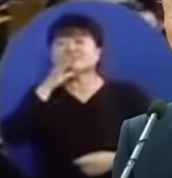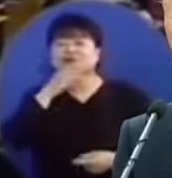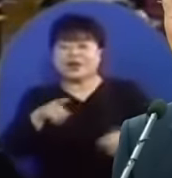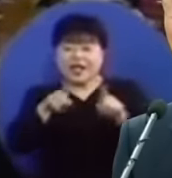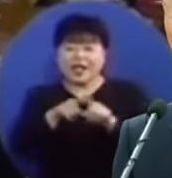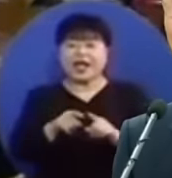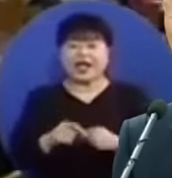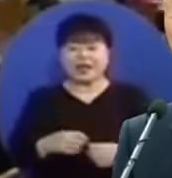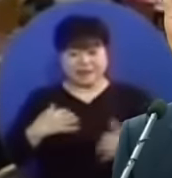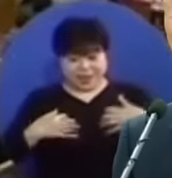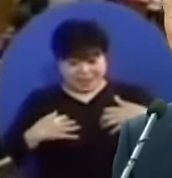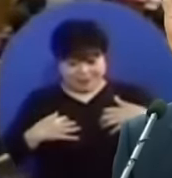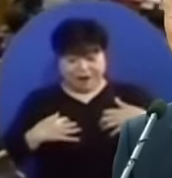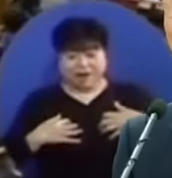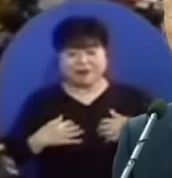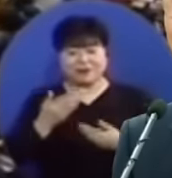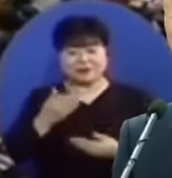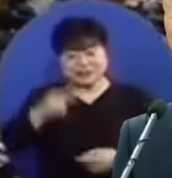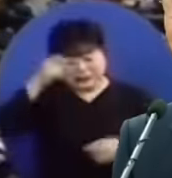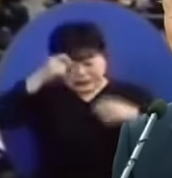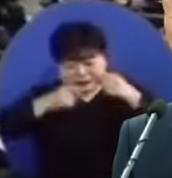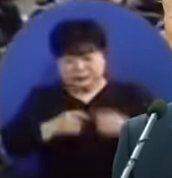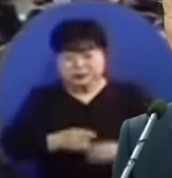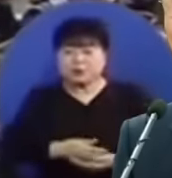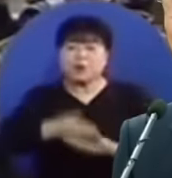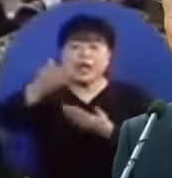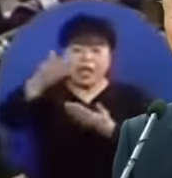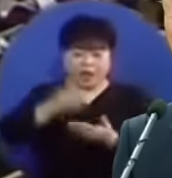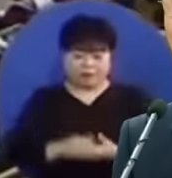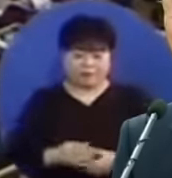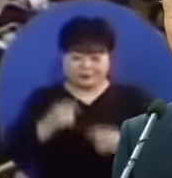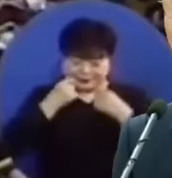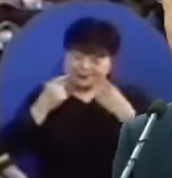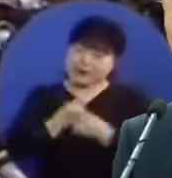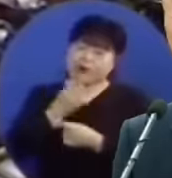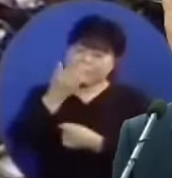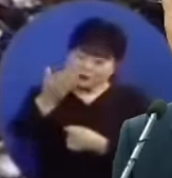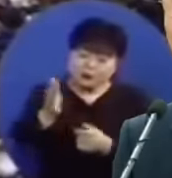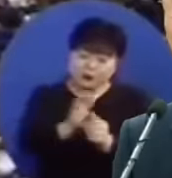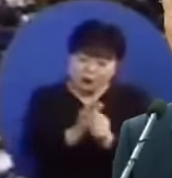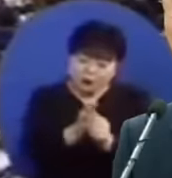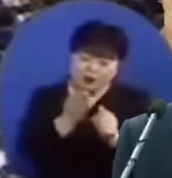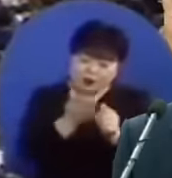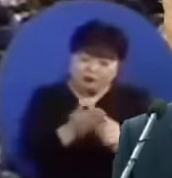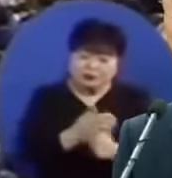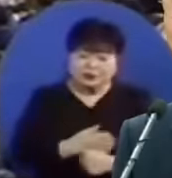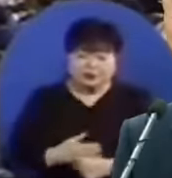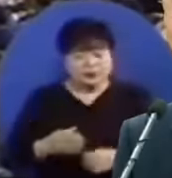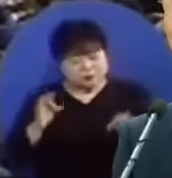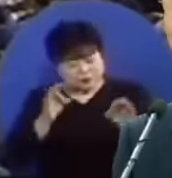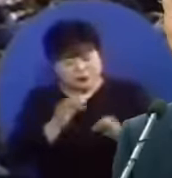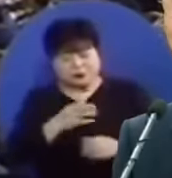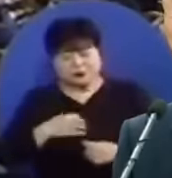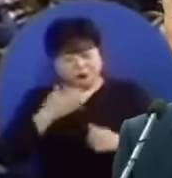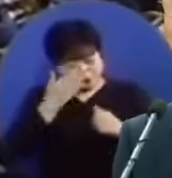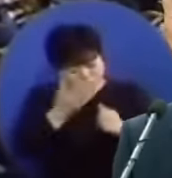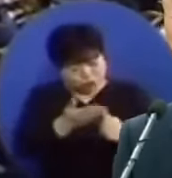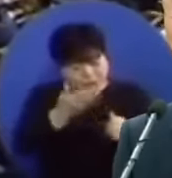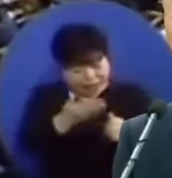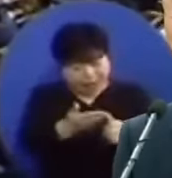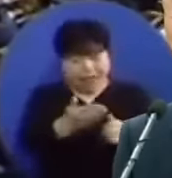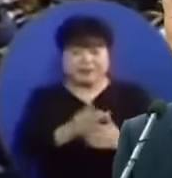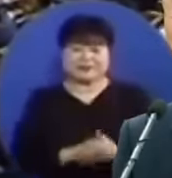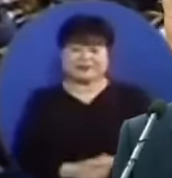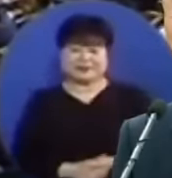함께 즐거워하리니 내가 그들의 슬픔을 돌려서 즐겁게 하며 그들을 위로하여 그들의 근심으로부터 기쁨을 얻게 할